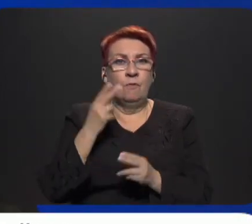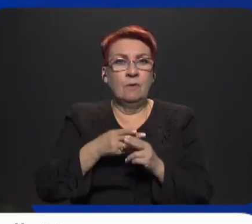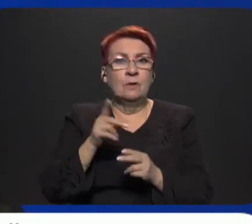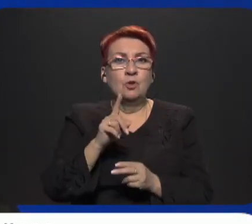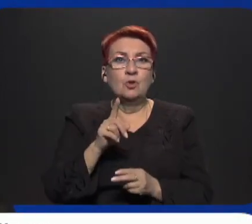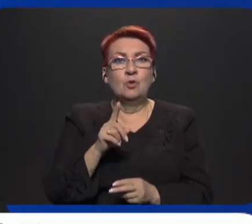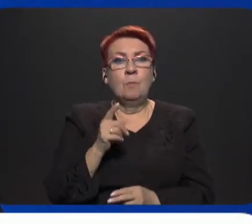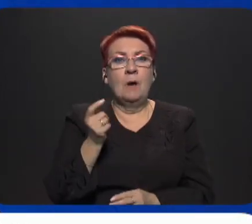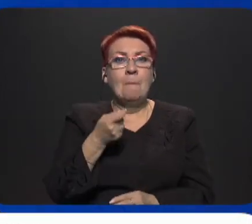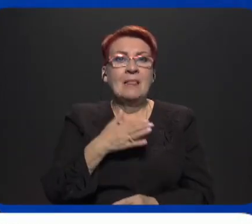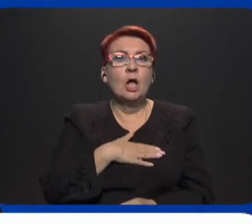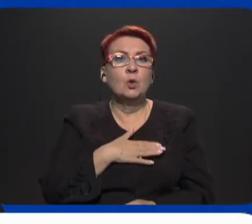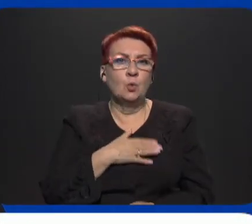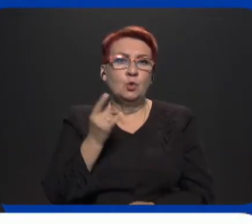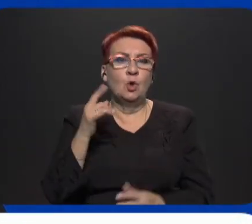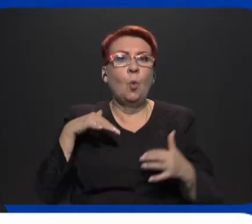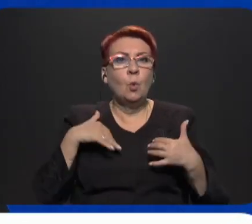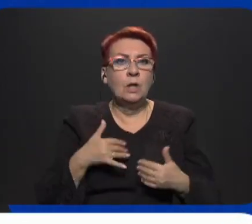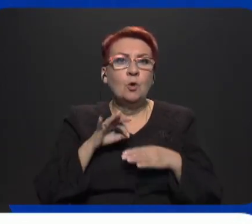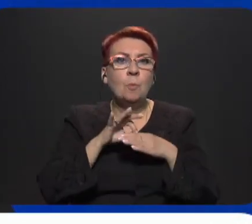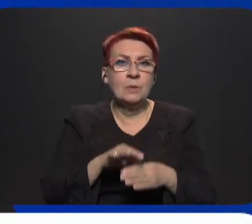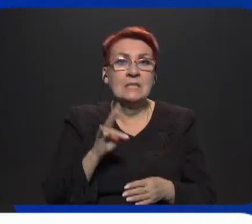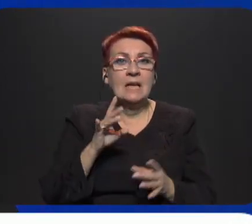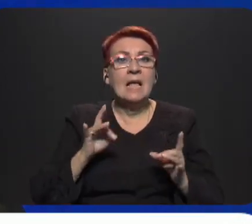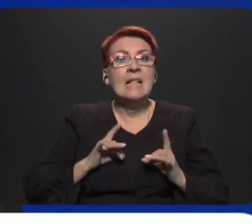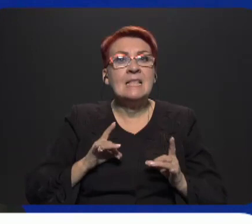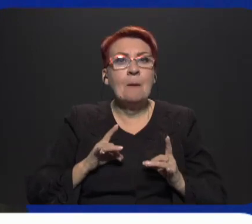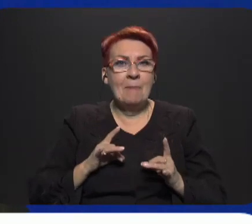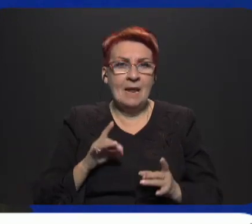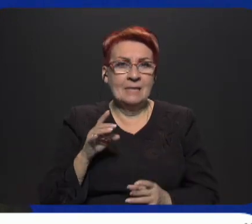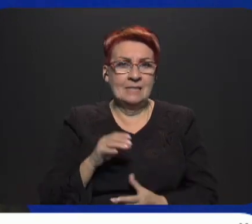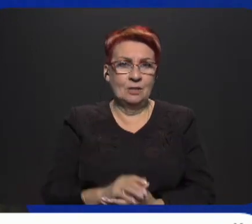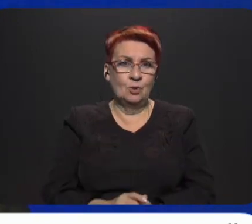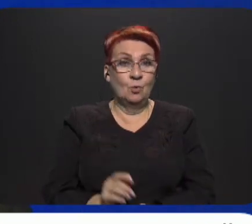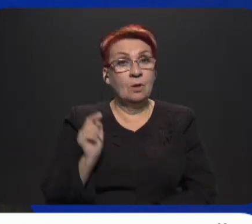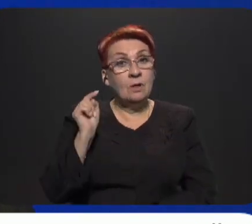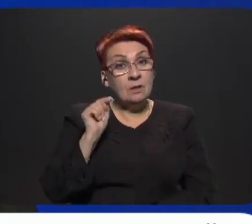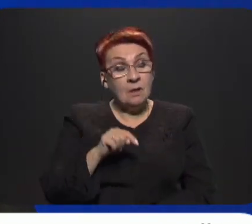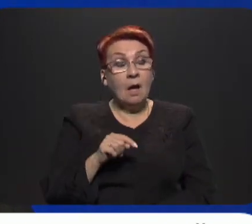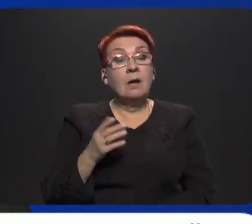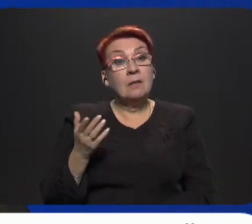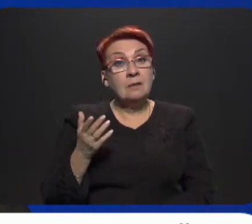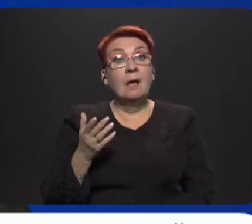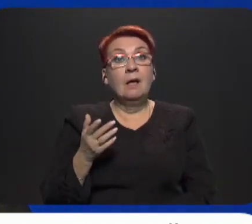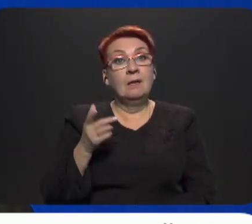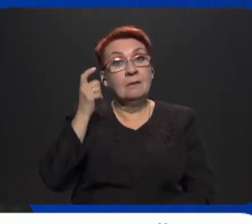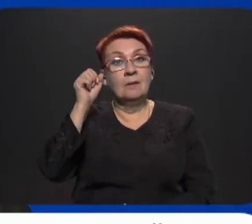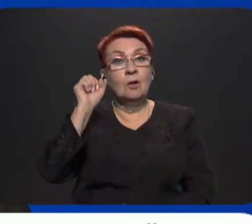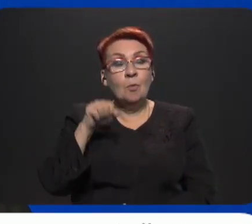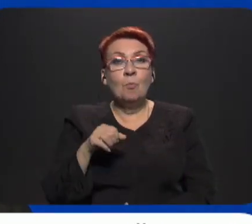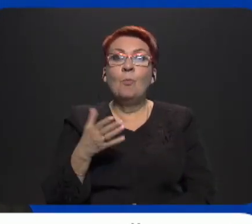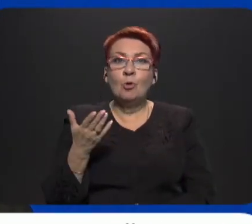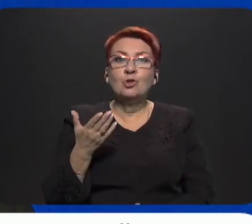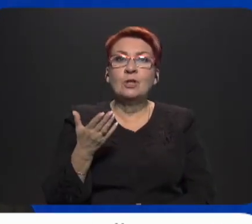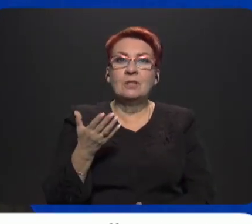к малодушию призвать, к унынию привести, к депрессию вогнать, потому что тогда он сможет нами манипулировать, тогда